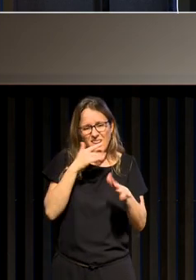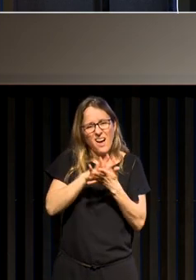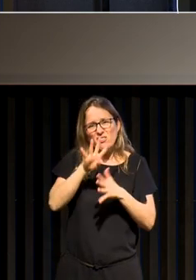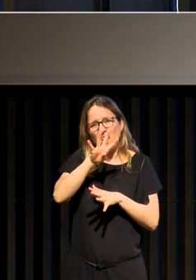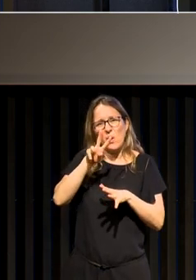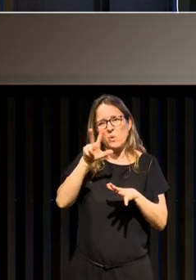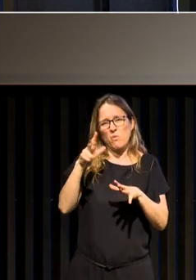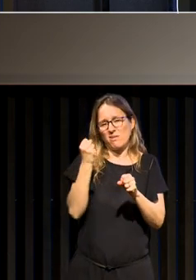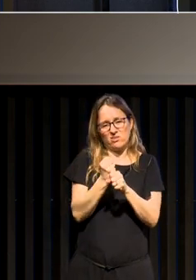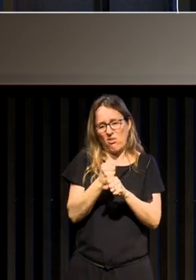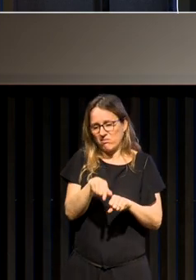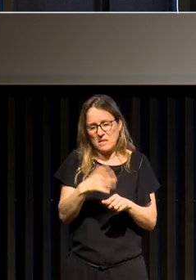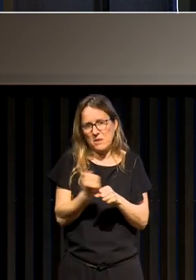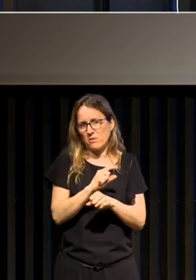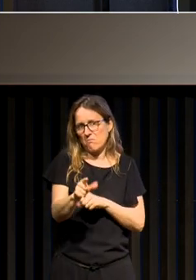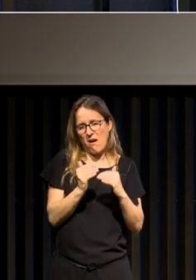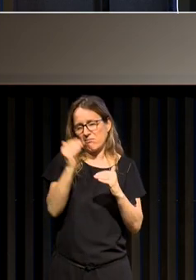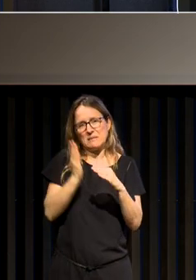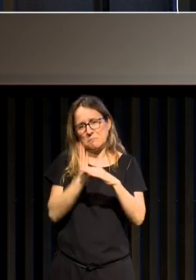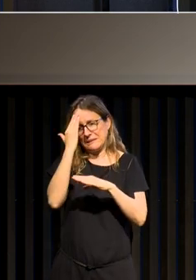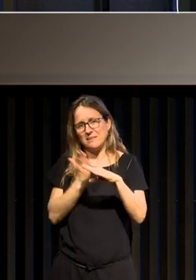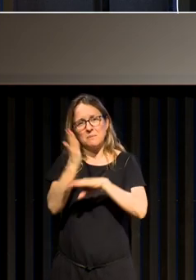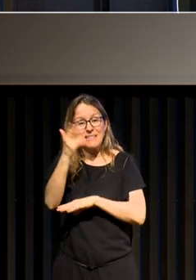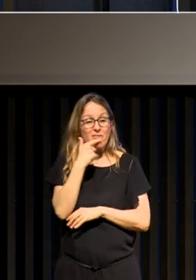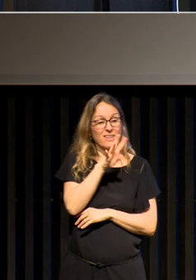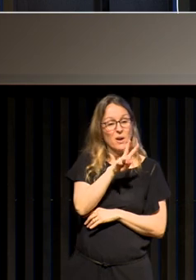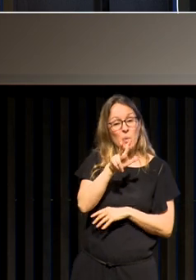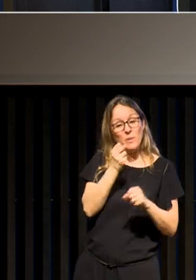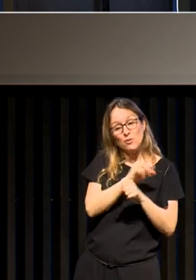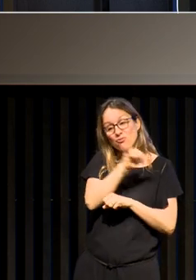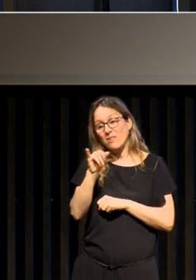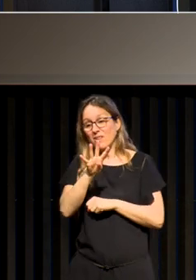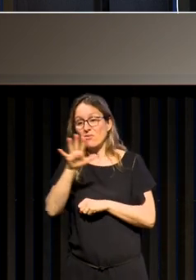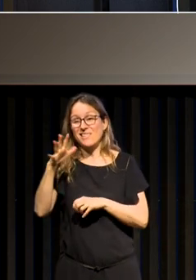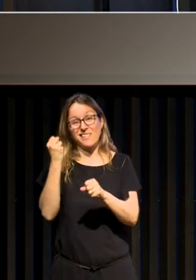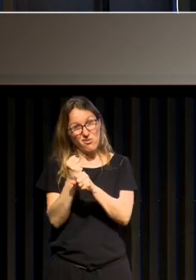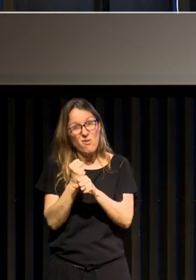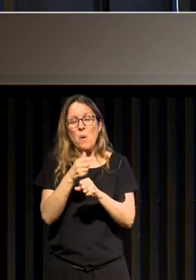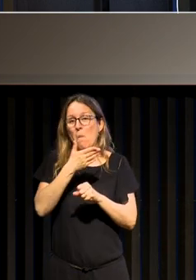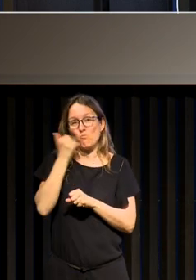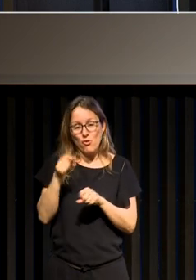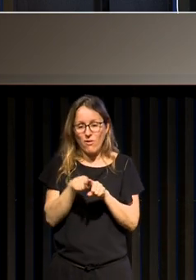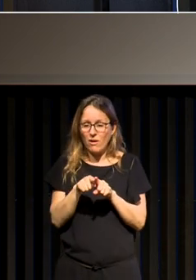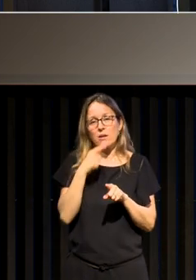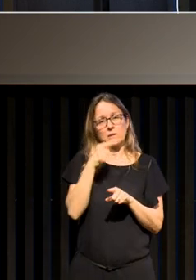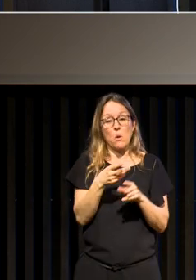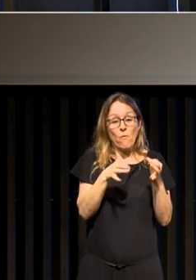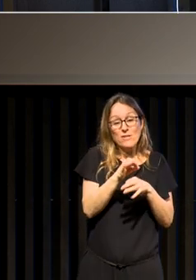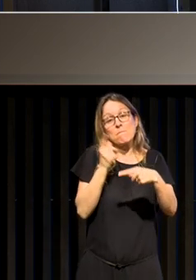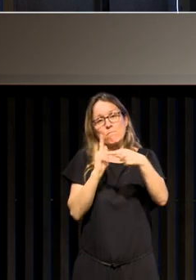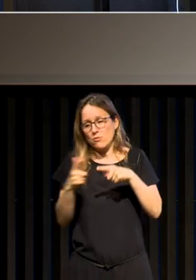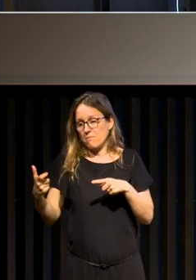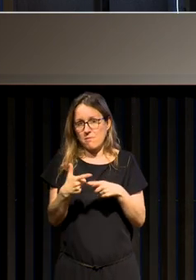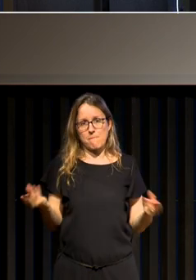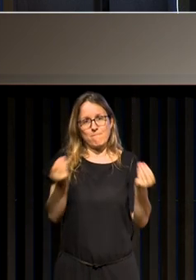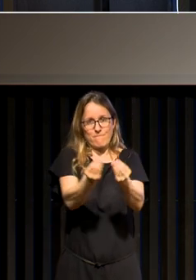ans. Et donc, entre 43 et 45 ans, il faudrait presque aussi associer un don d'ovocyte pour toutes ces dames.